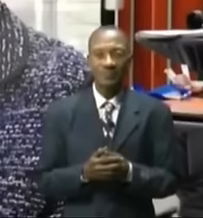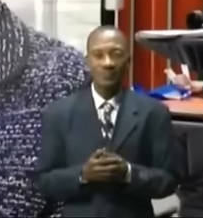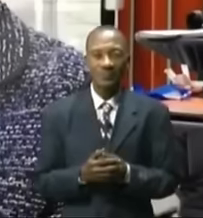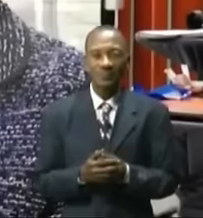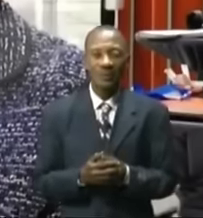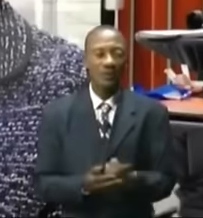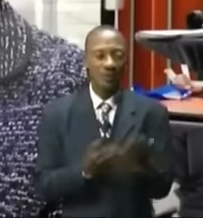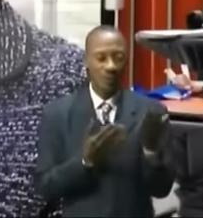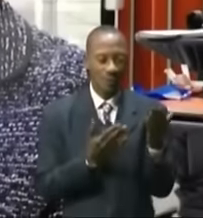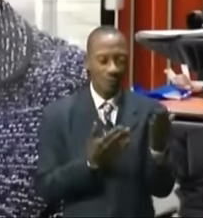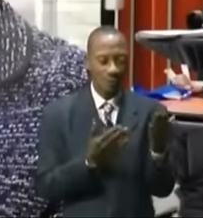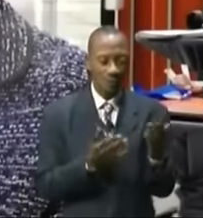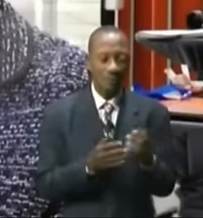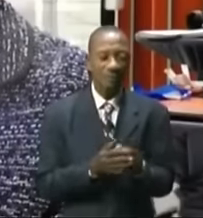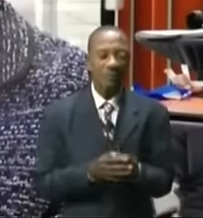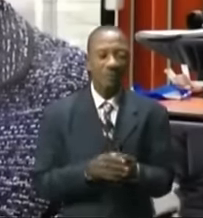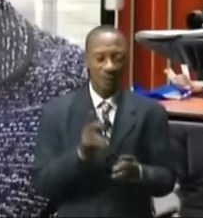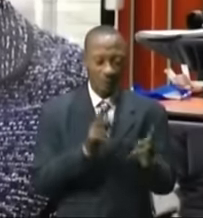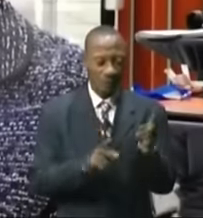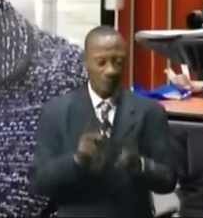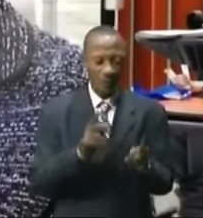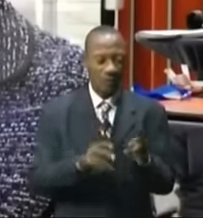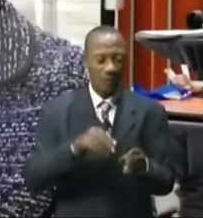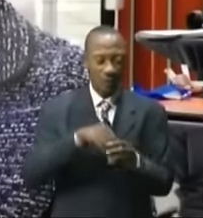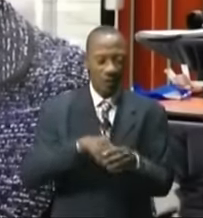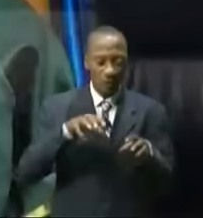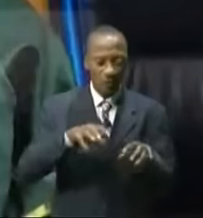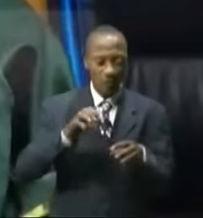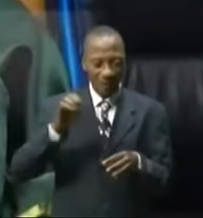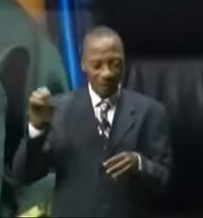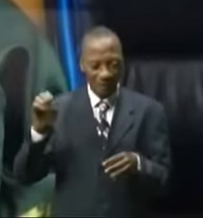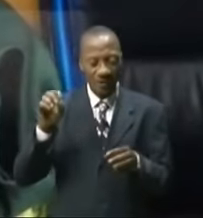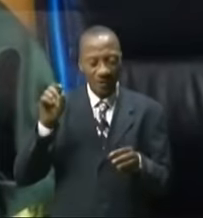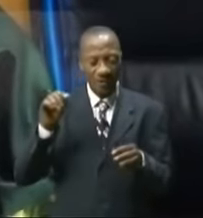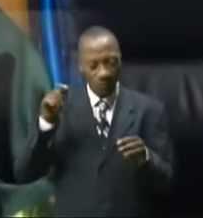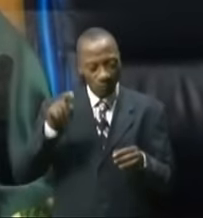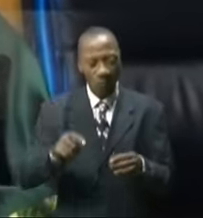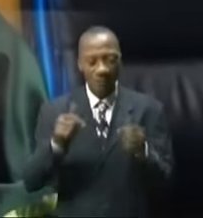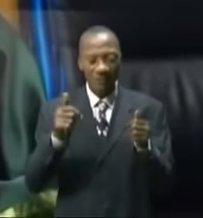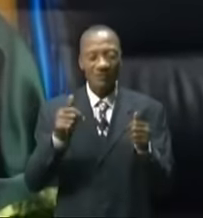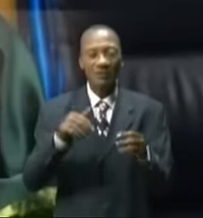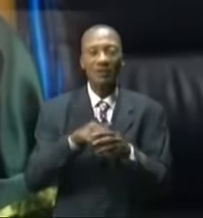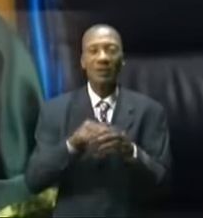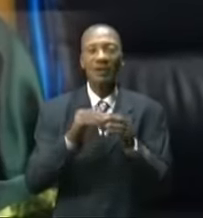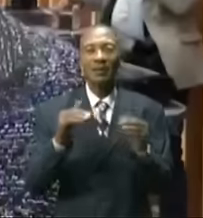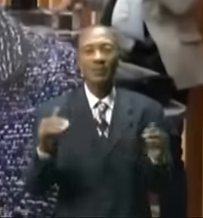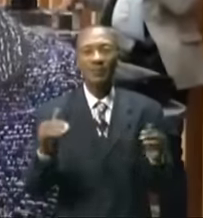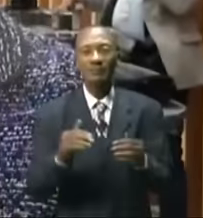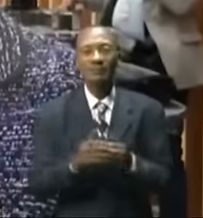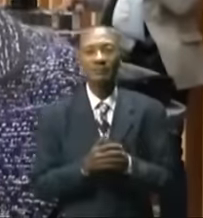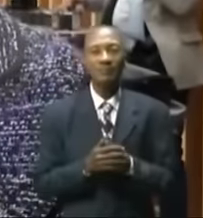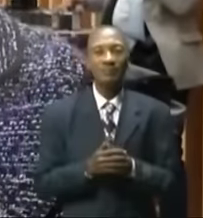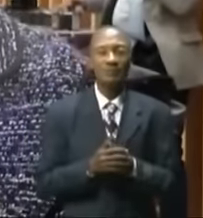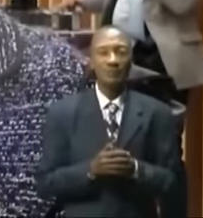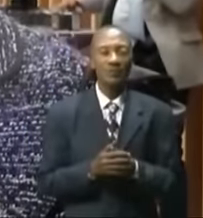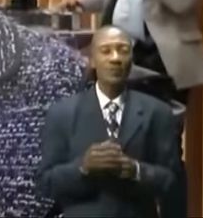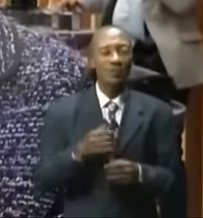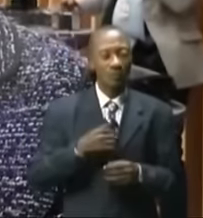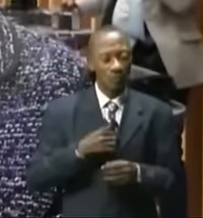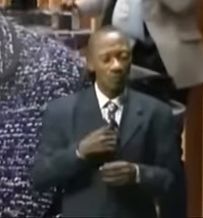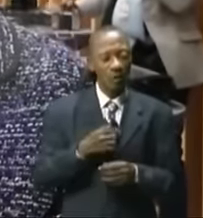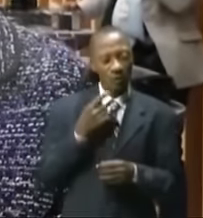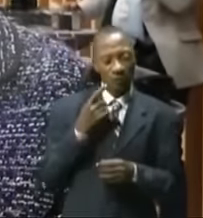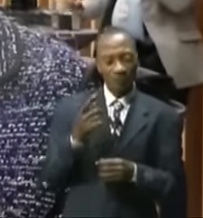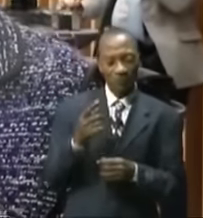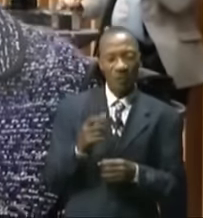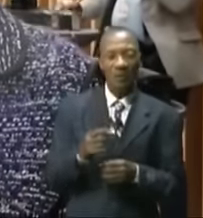important pour les populations de l'Est, de la RDC, de toutes les populations de la région de vivre dans la paix. J'ai voulu réitérer la position américaine qui